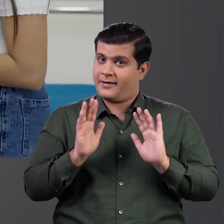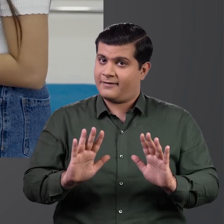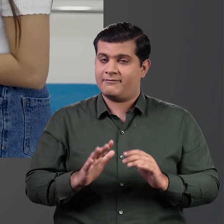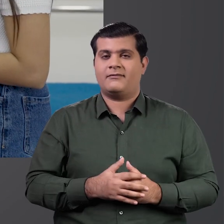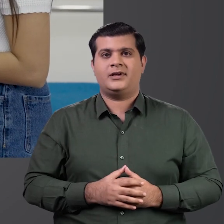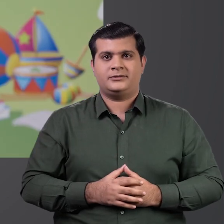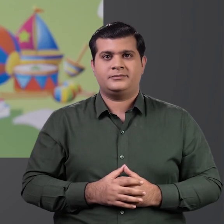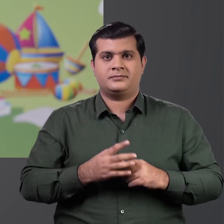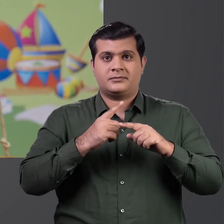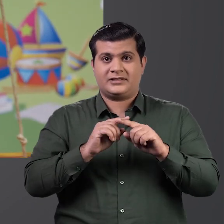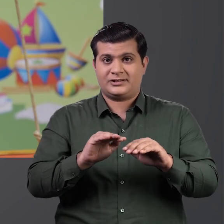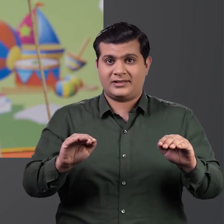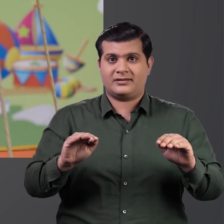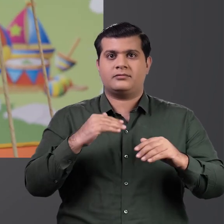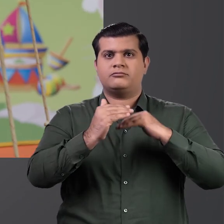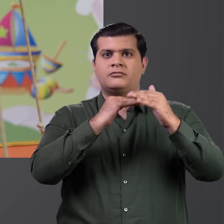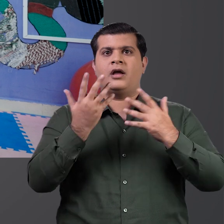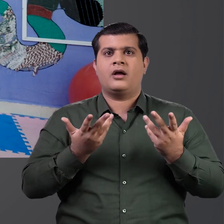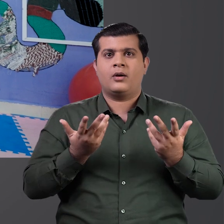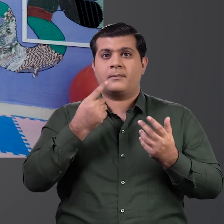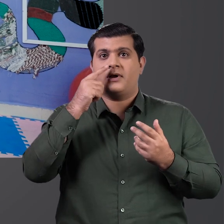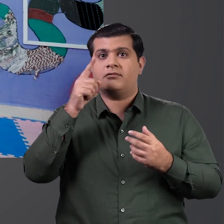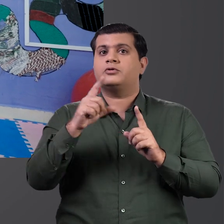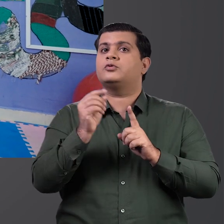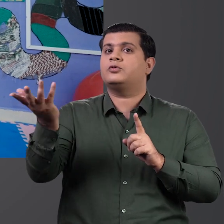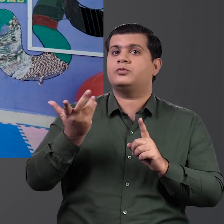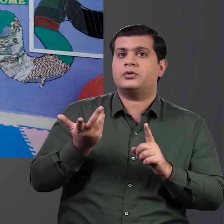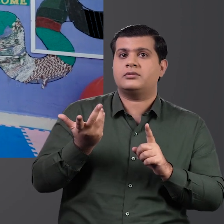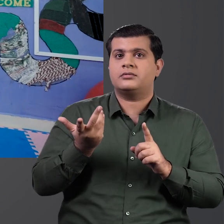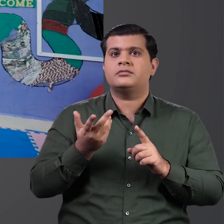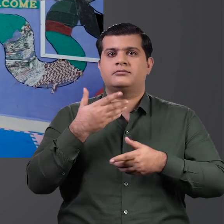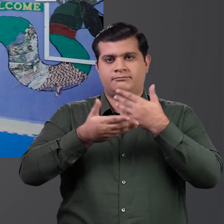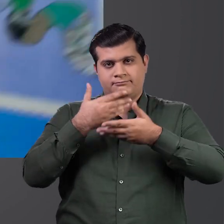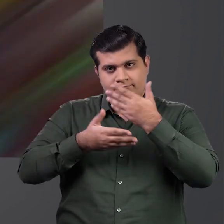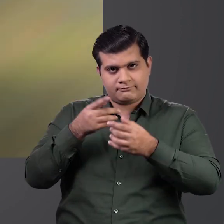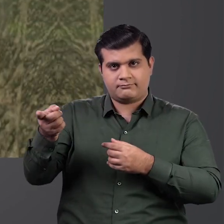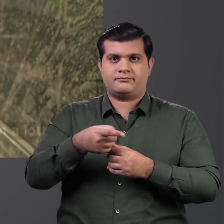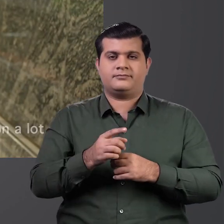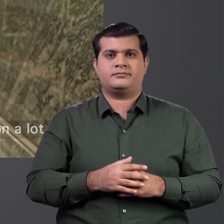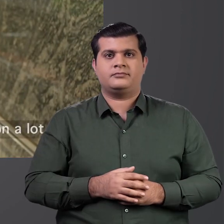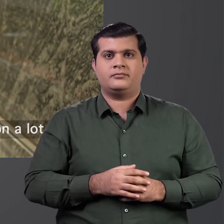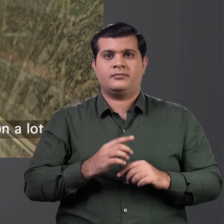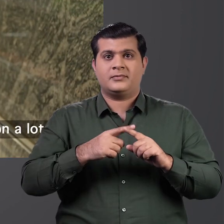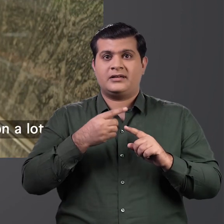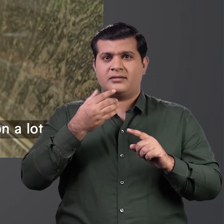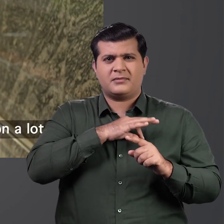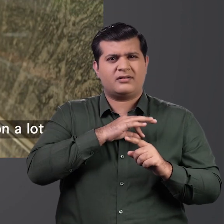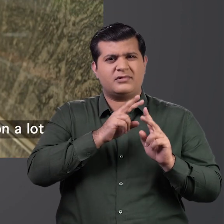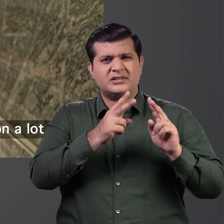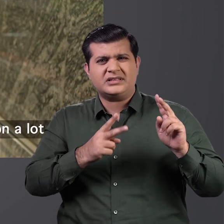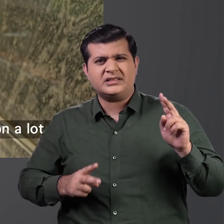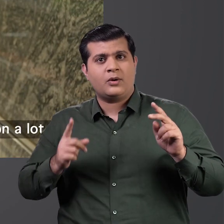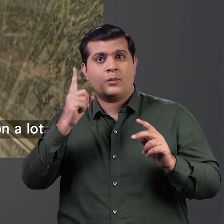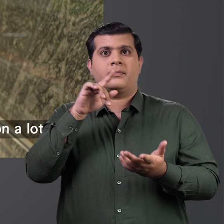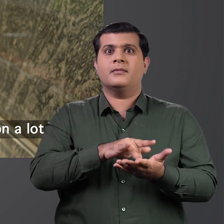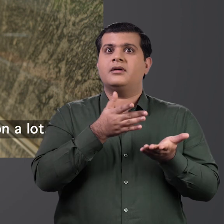एक्टिविटीज कराई जाती हैं। बच्चों के डेवलपमेंट के लिए पेरेंटिंग का सही तरीका सिखाया जाता है। इतनी सारी फैसिलिटियाँ